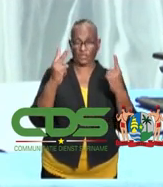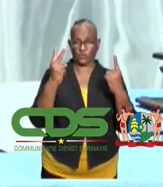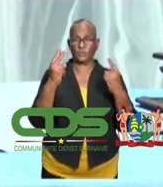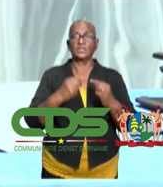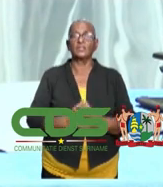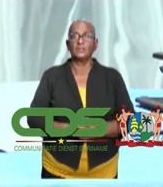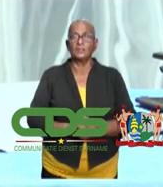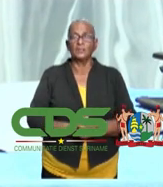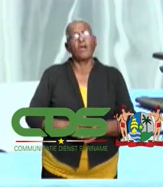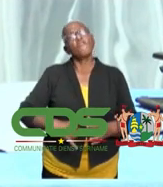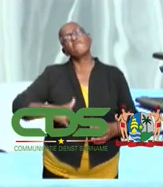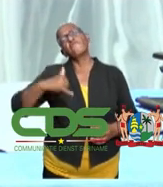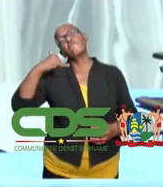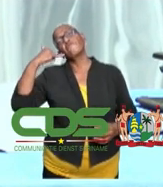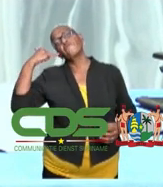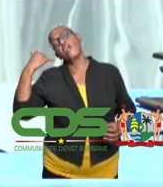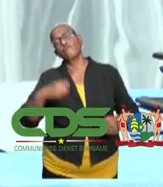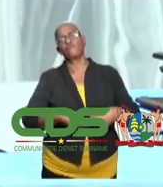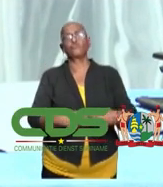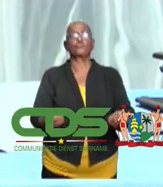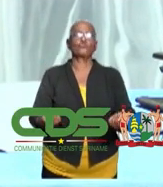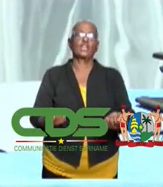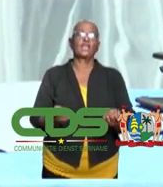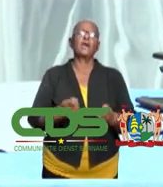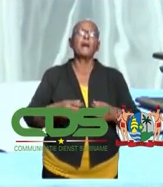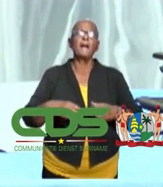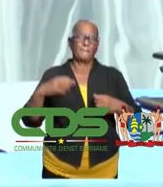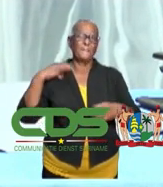Dan hebben we zoveel voorzieningen bij het ministerie van Sociale Zaken voor personen die in